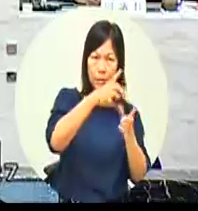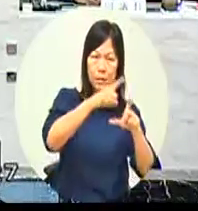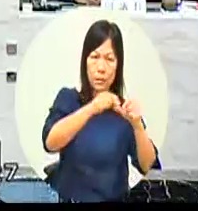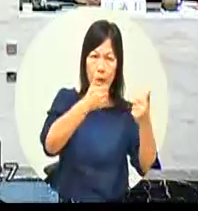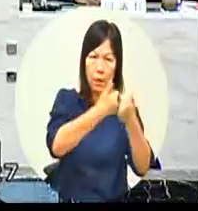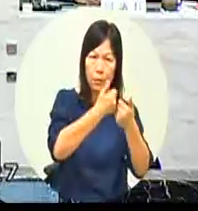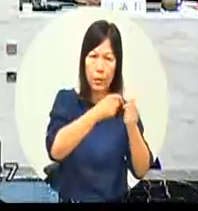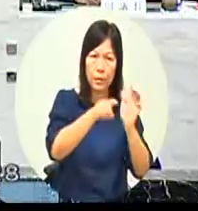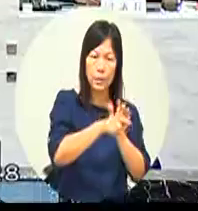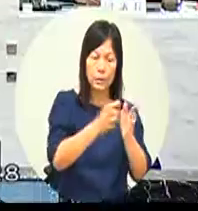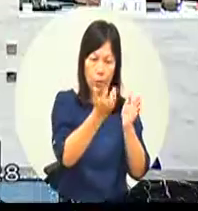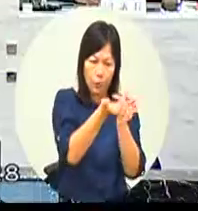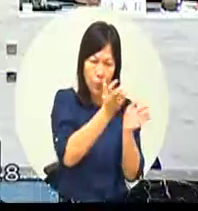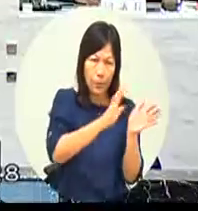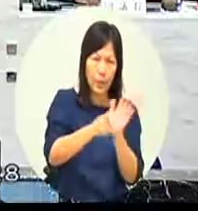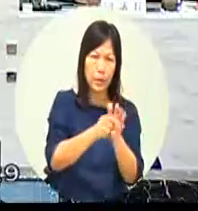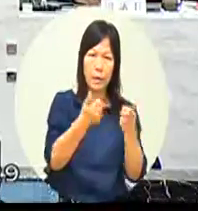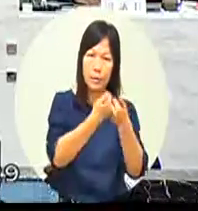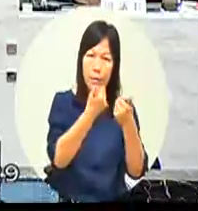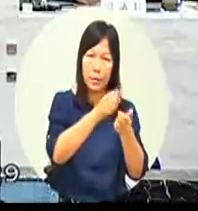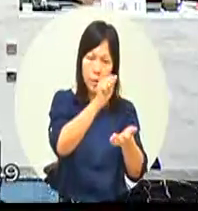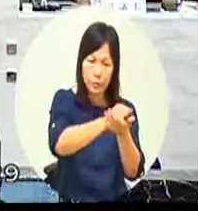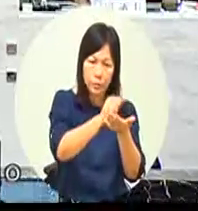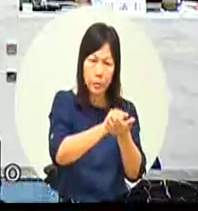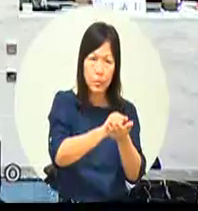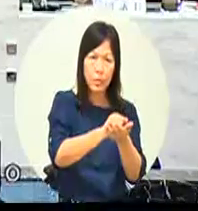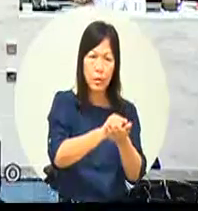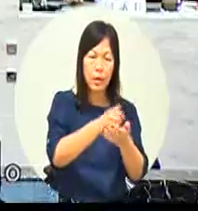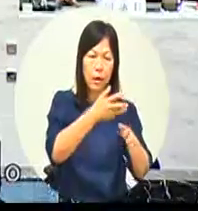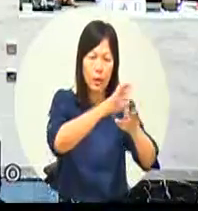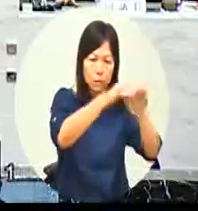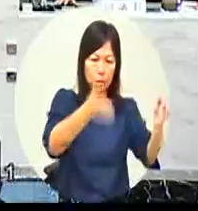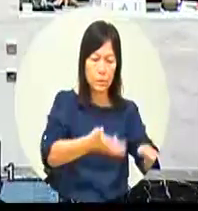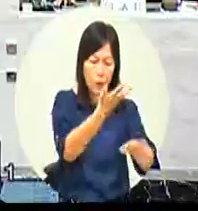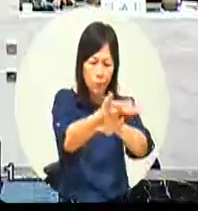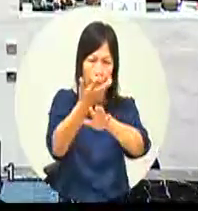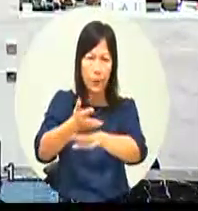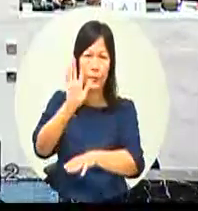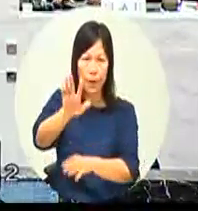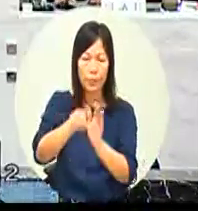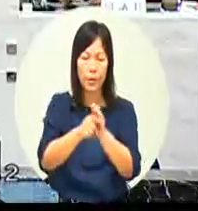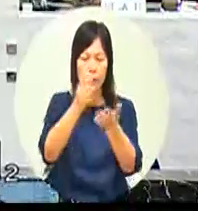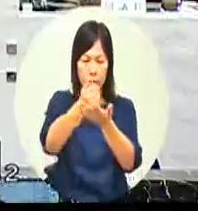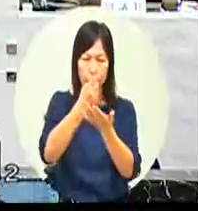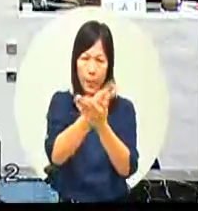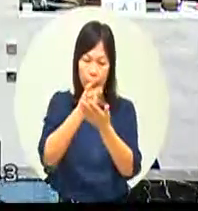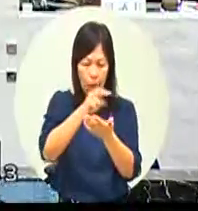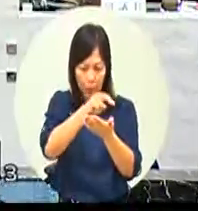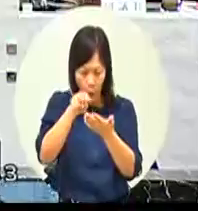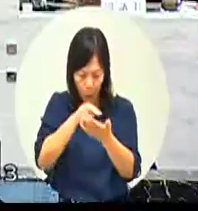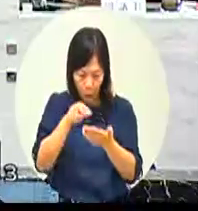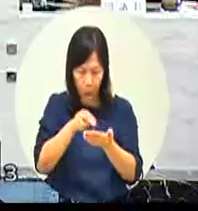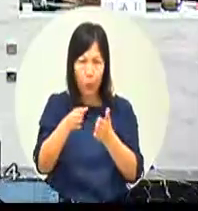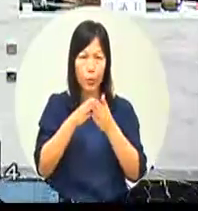会的预备会议记录全部放在各位同仁的桌子上，请大家参阅。